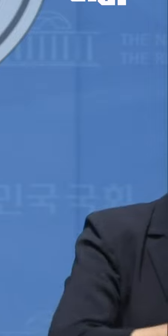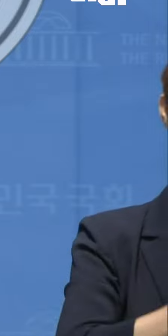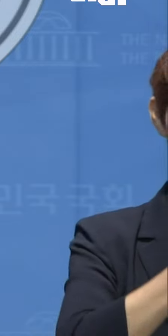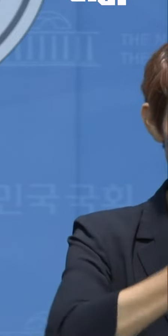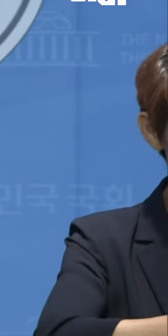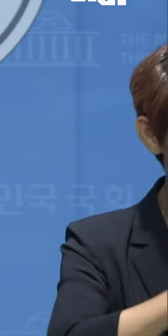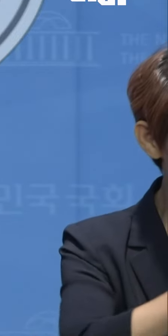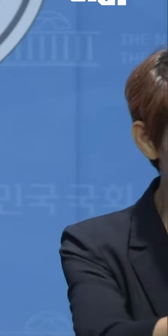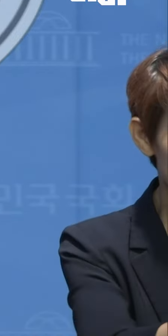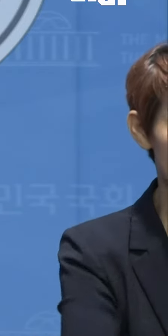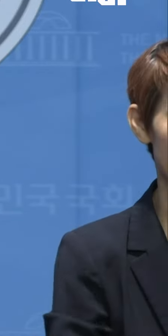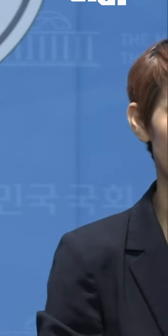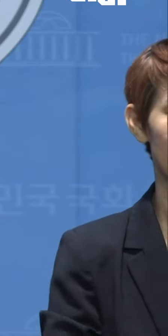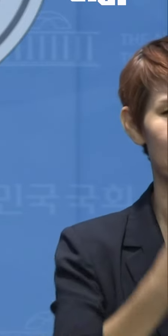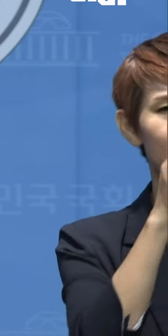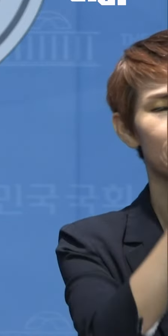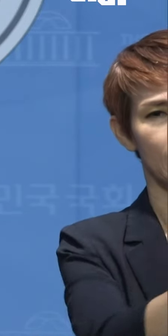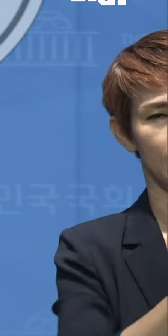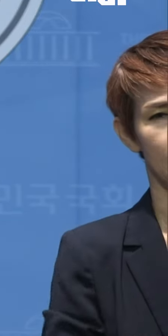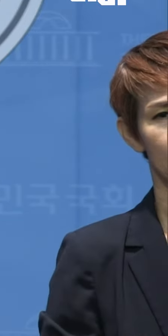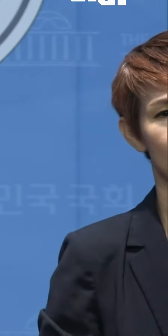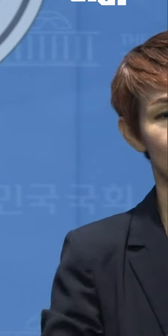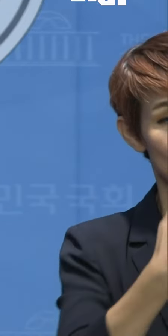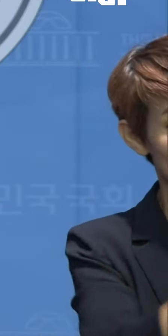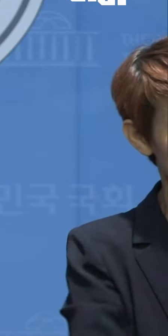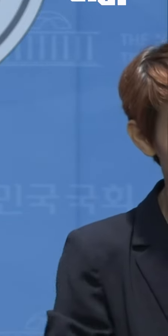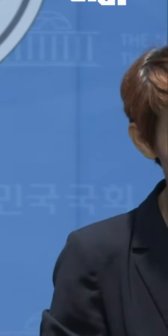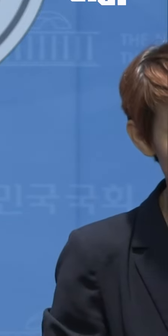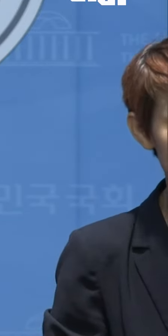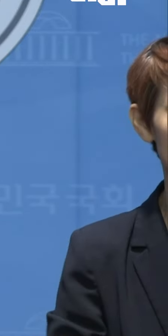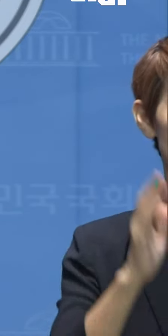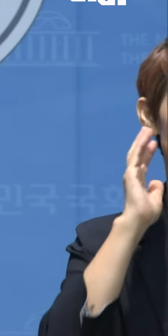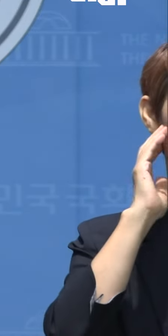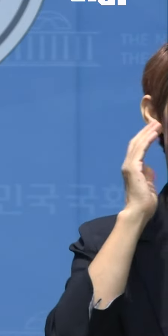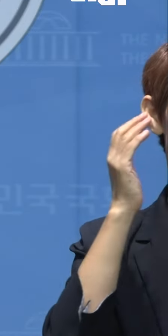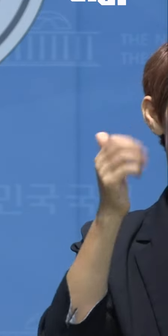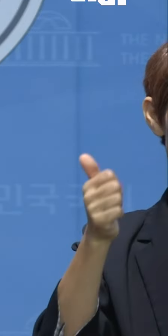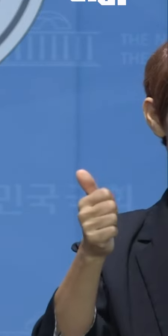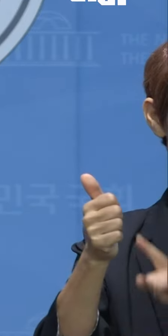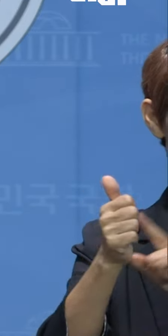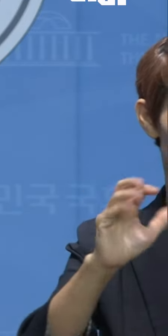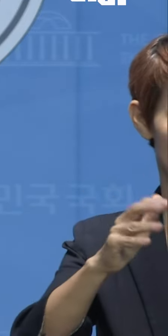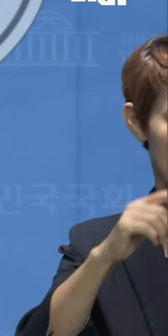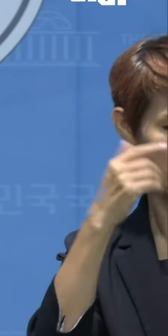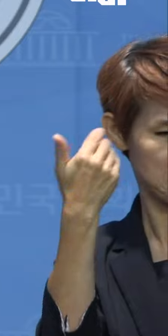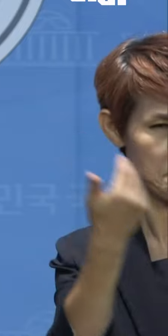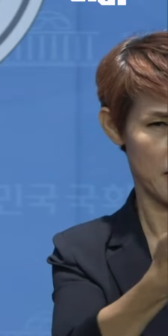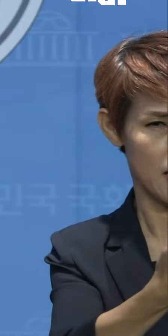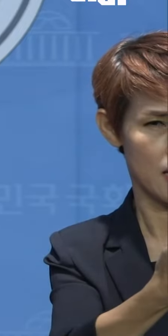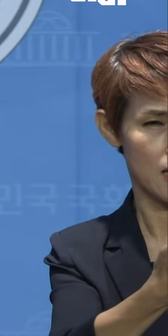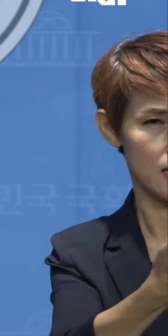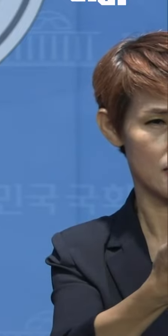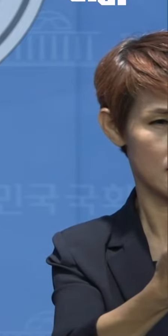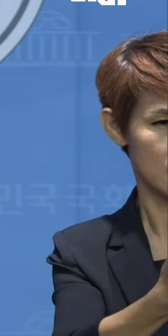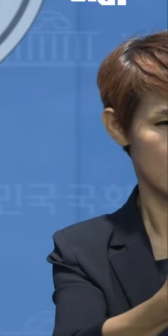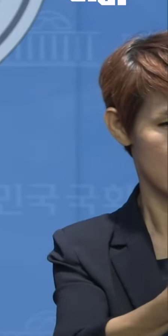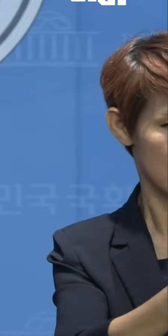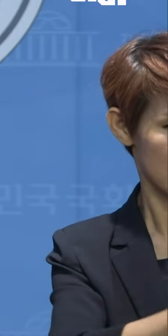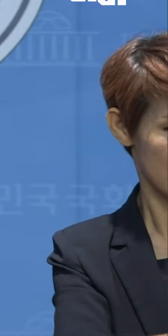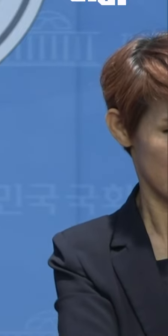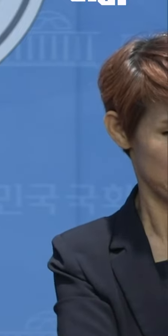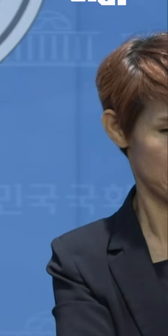한심합니다 민주당은 대통령의 지속적인 반국가 결 반국가 세력